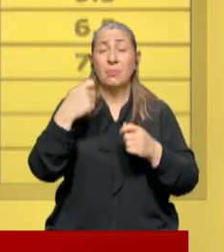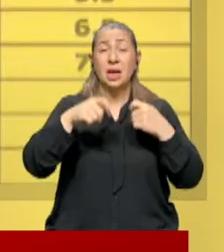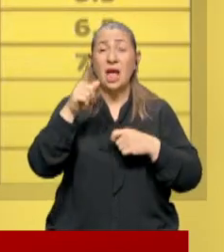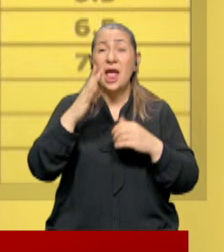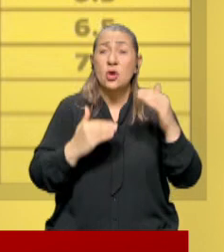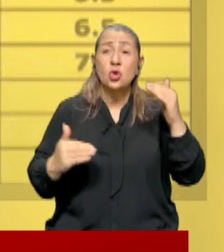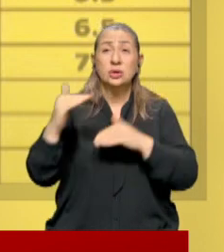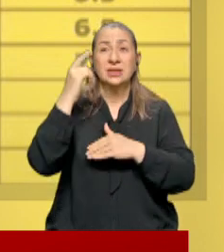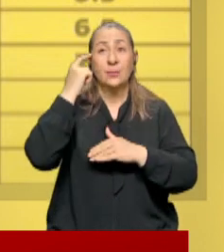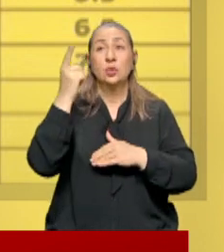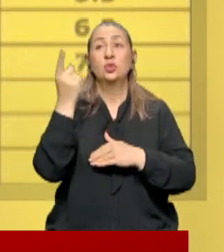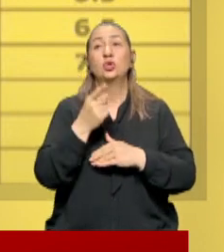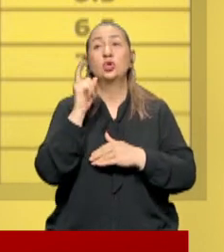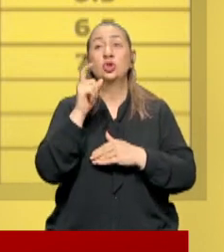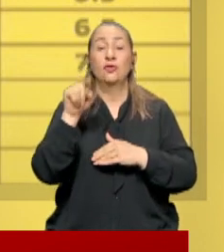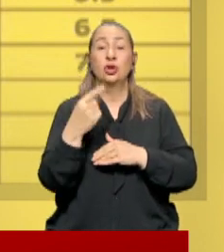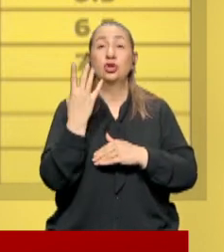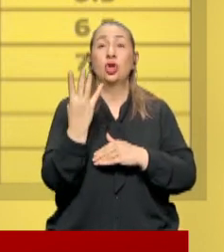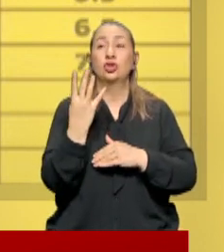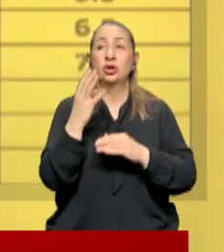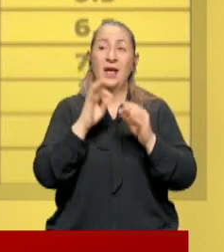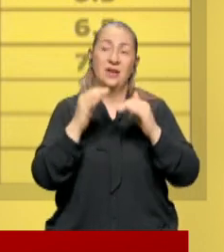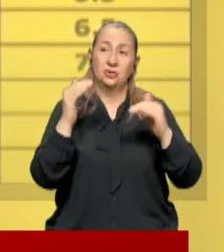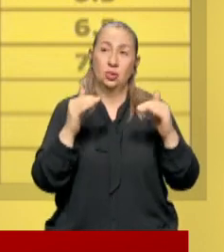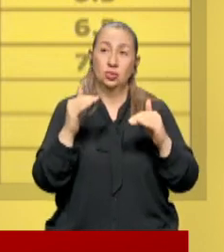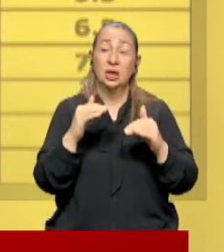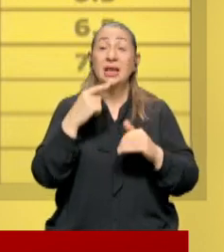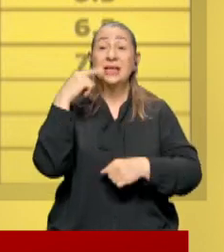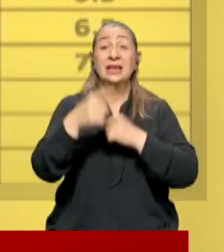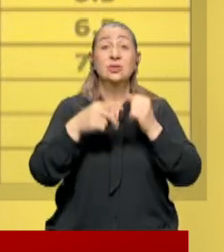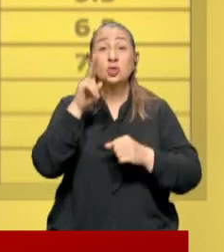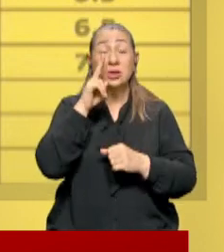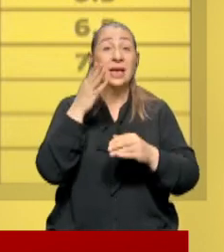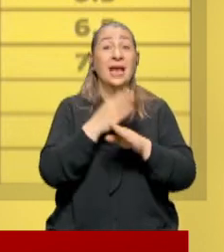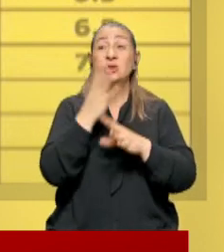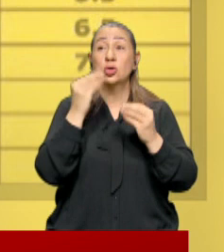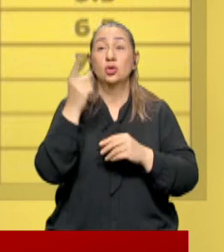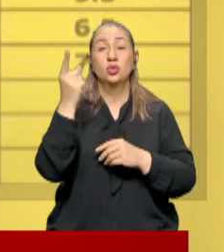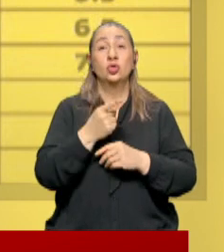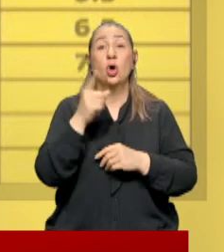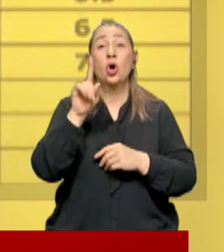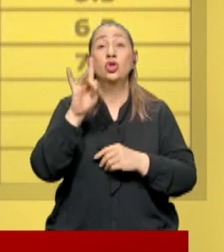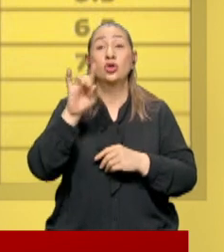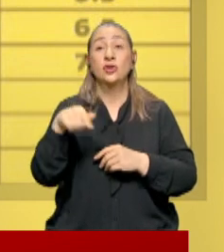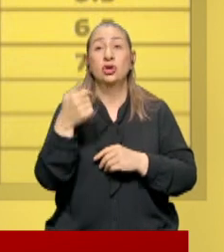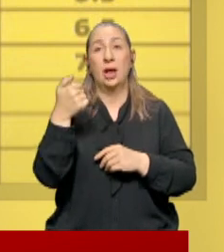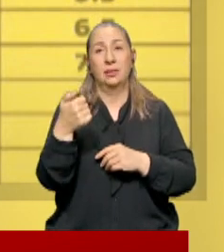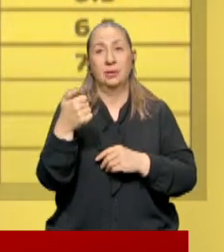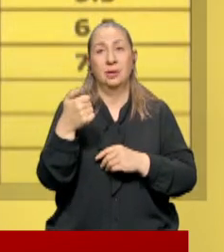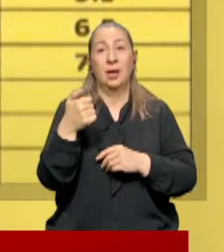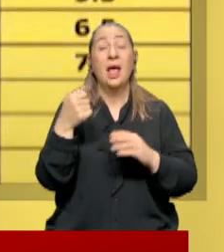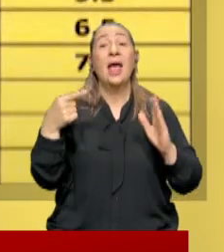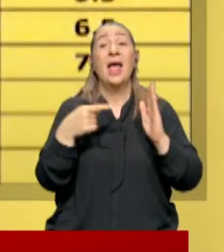Bankası'nın en yüksek tahmini bu 9,4 lük enflasyon yıl sonunda gerçekleşen s100d 14,6